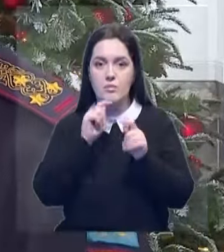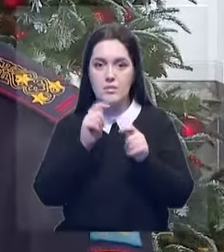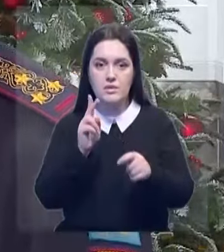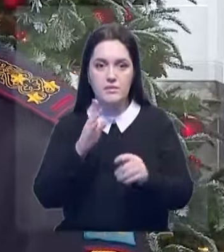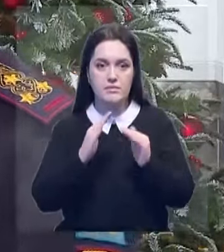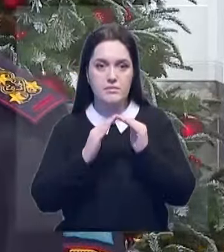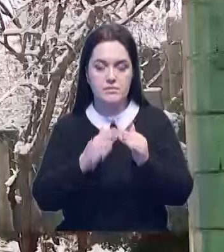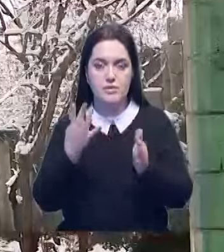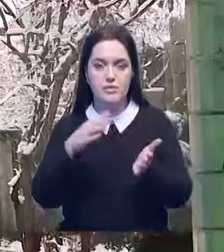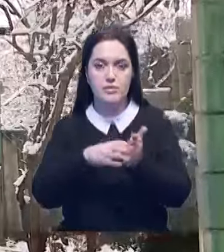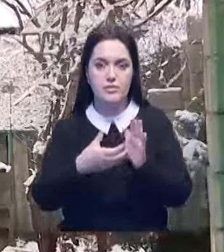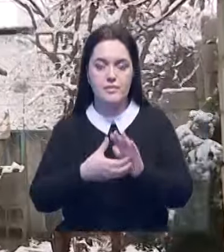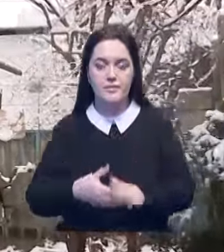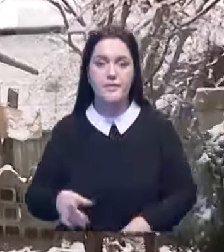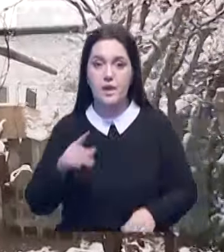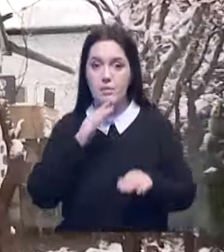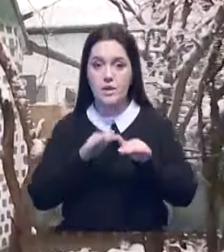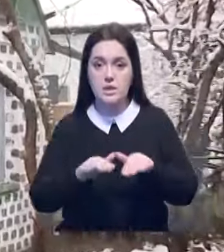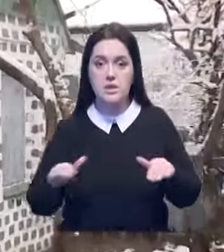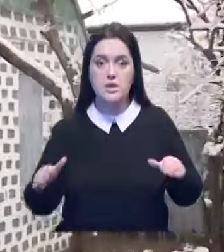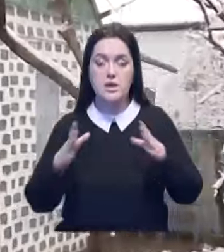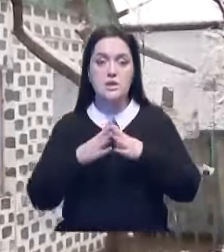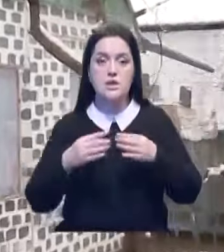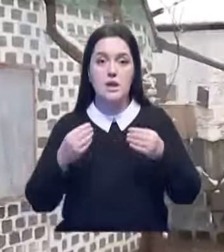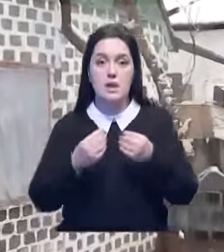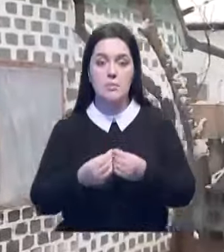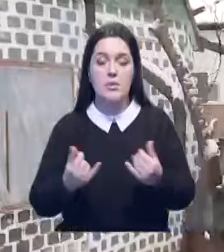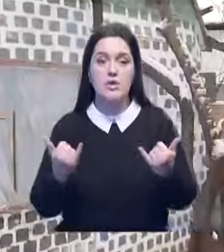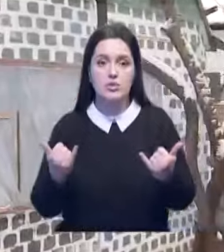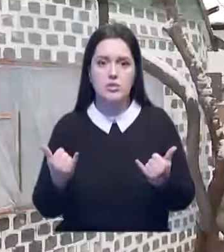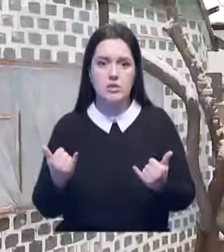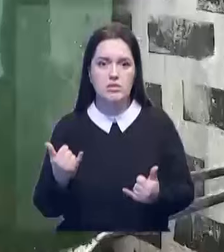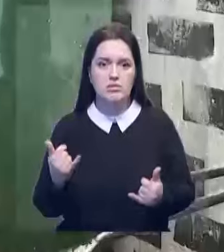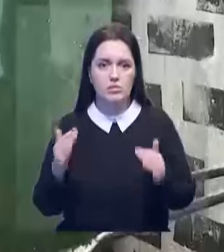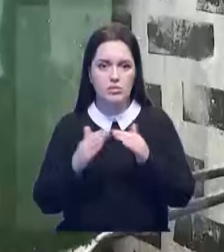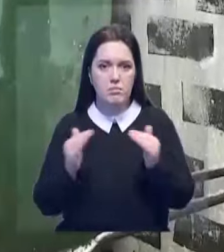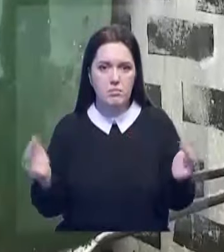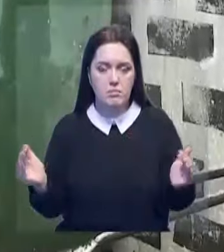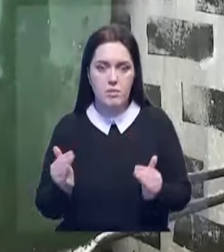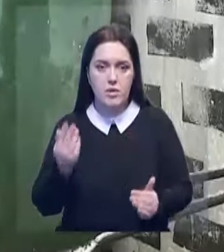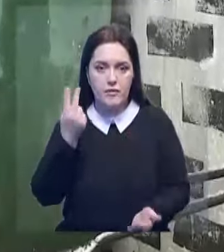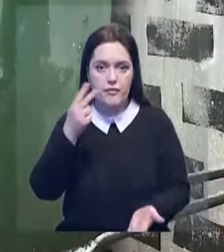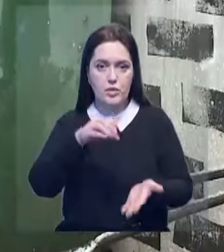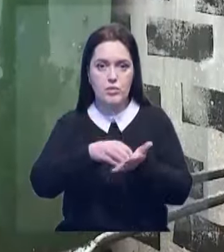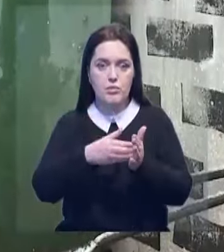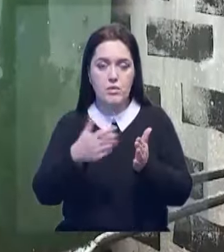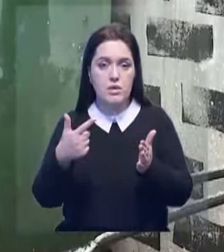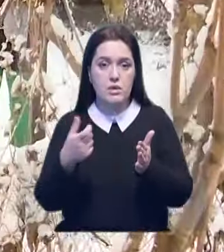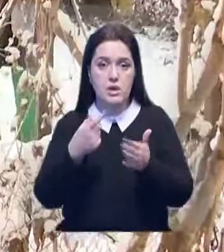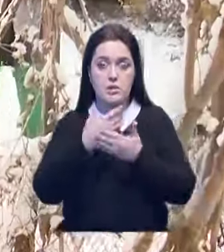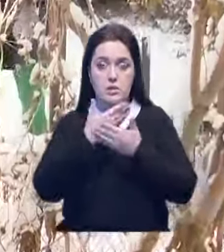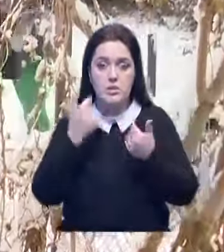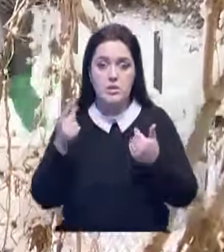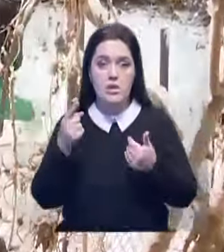квартиру четырехкомнатную. Многодетная семья Марины Гафаровой сейчас ютится в маленьком доме, где всего две комнаты и нет газа.